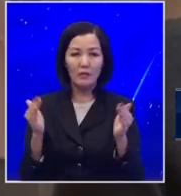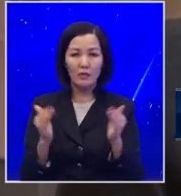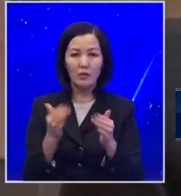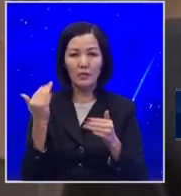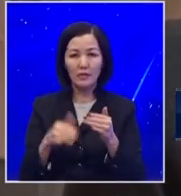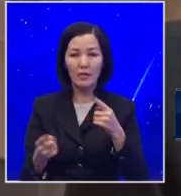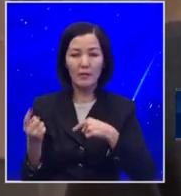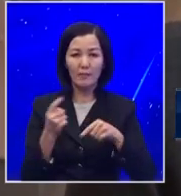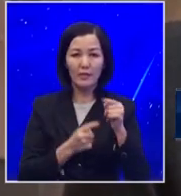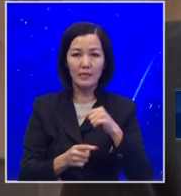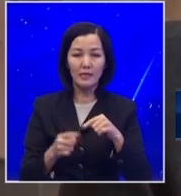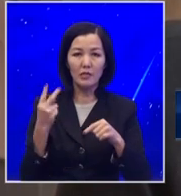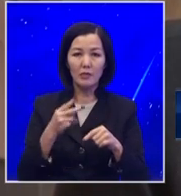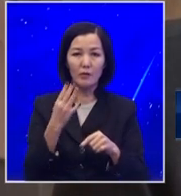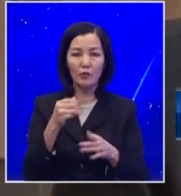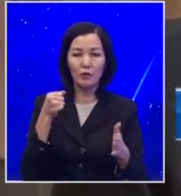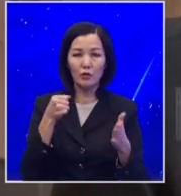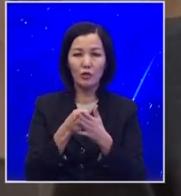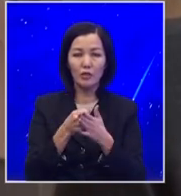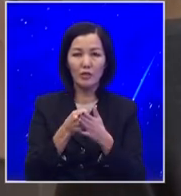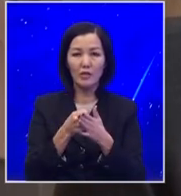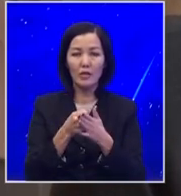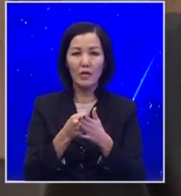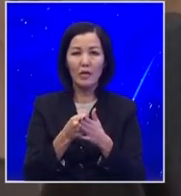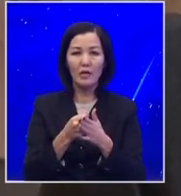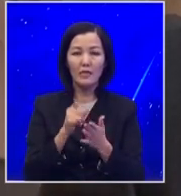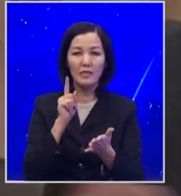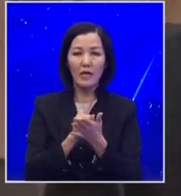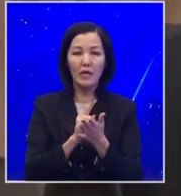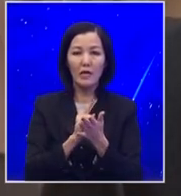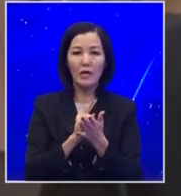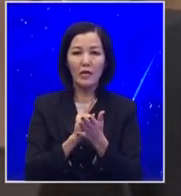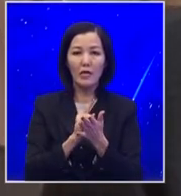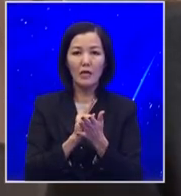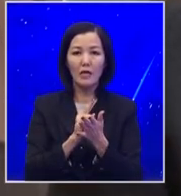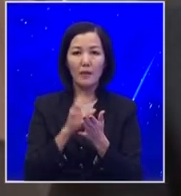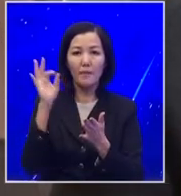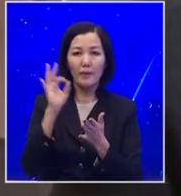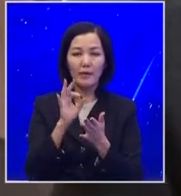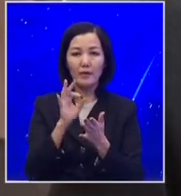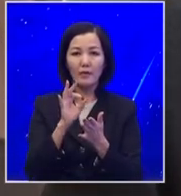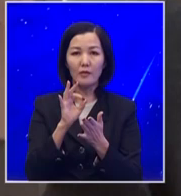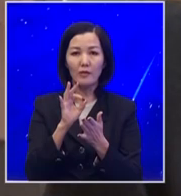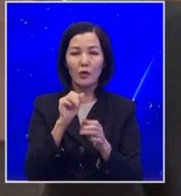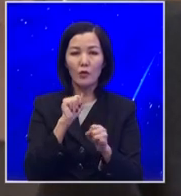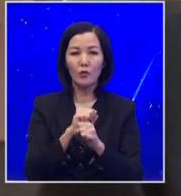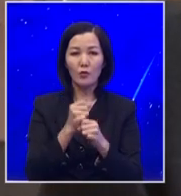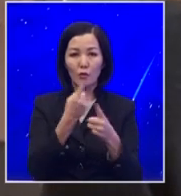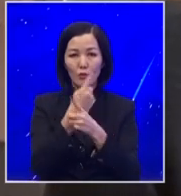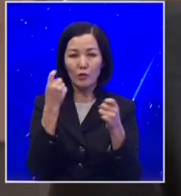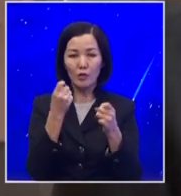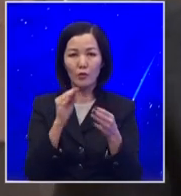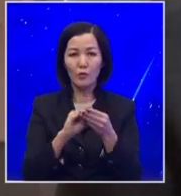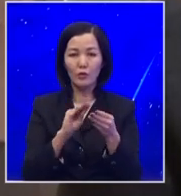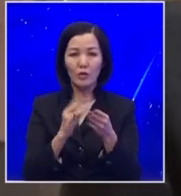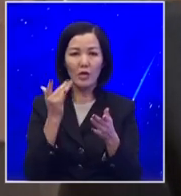бизнеске 2024 жылға салық өсімінің өсуіне моратория жарылып, яғни өспей осы қалпына